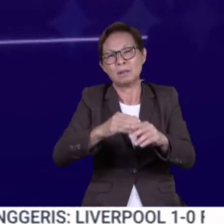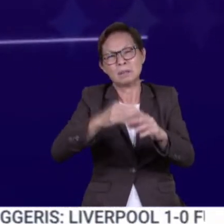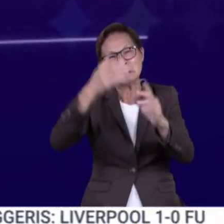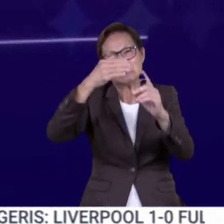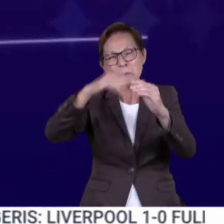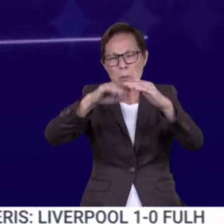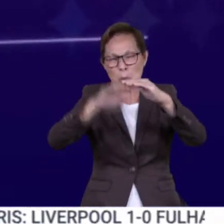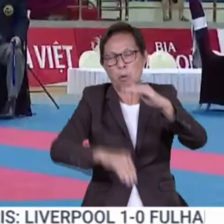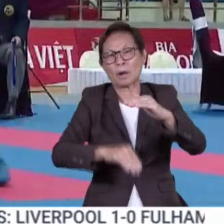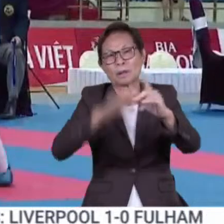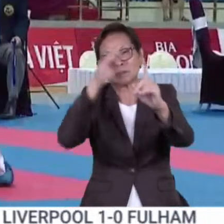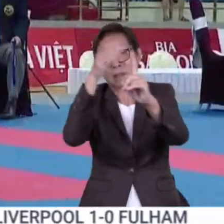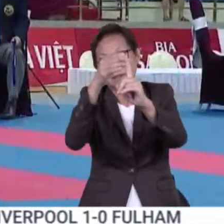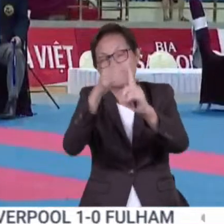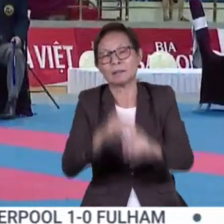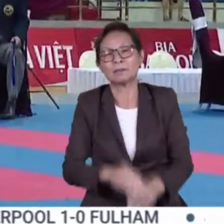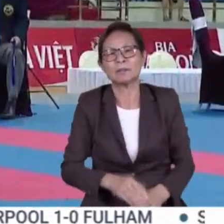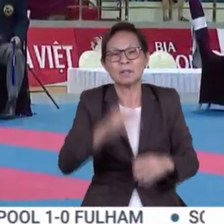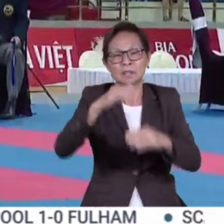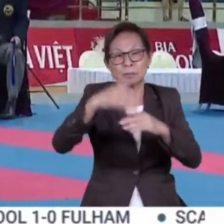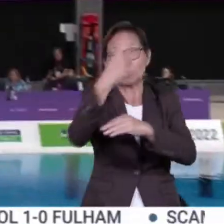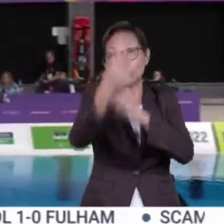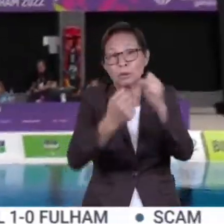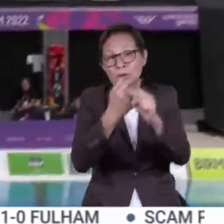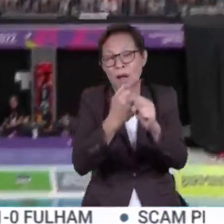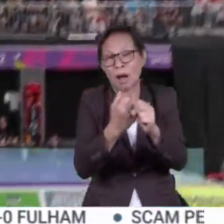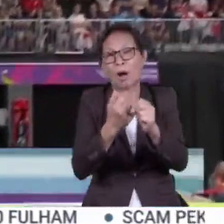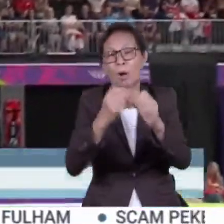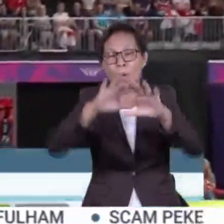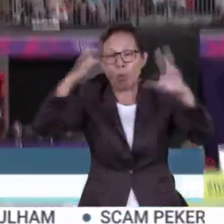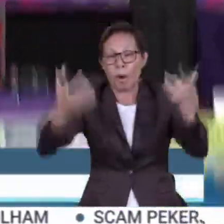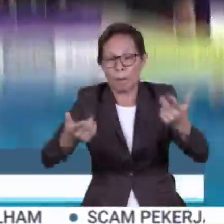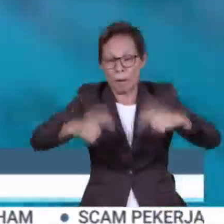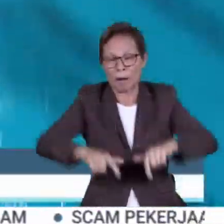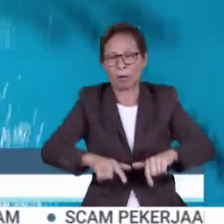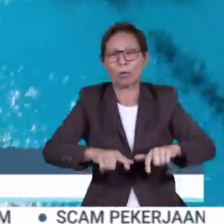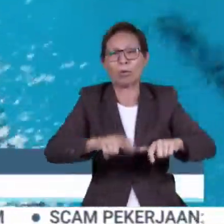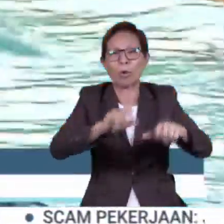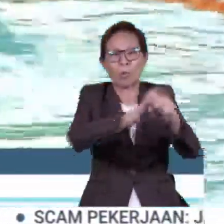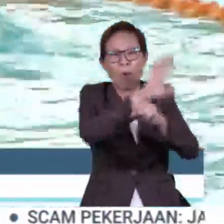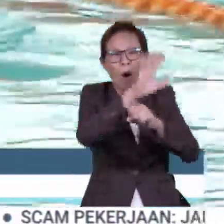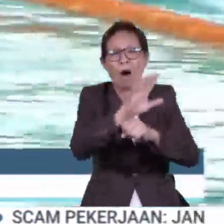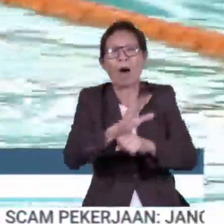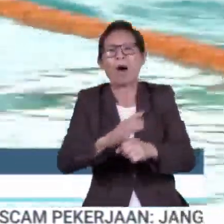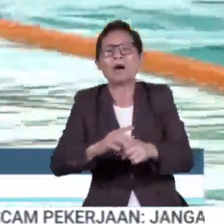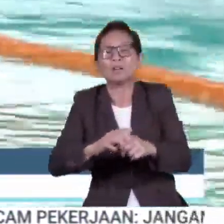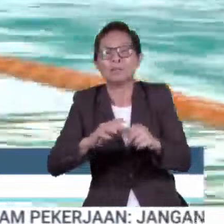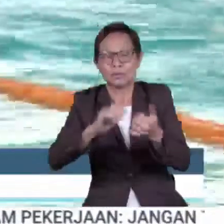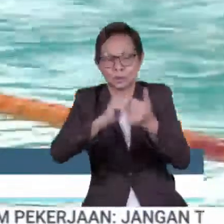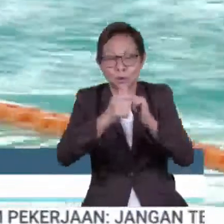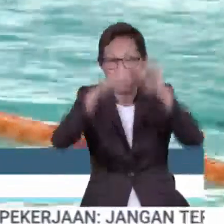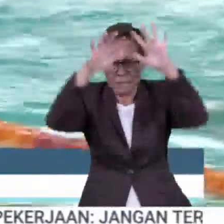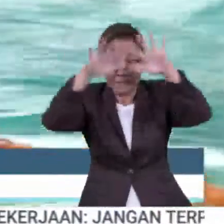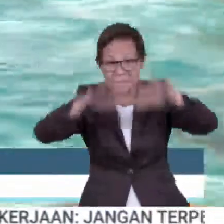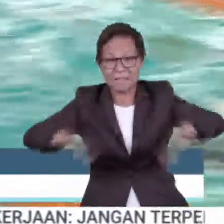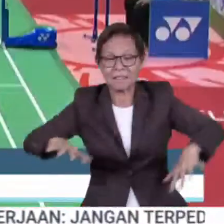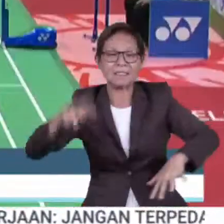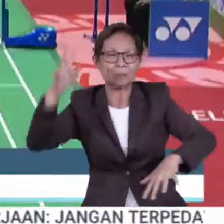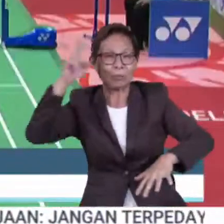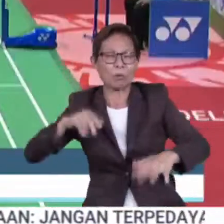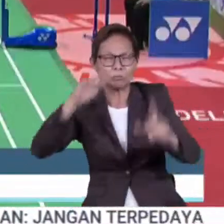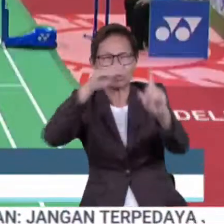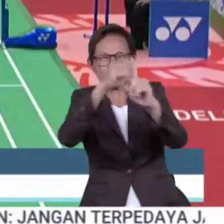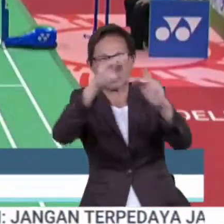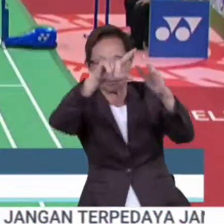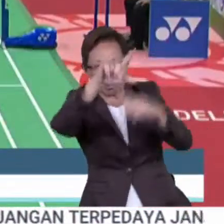emas. Selepas 2 tahun, dunia dilanda COVID-19, edisi ke-31 Sukan C di Vietnam menyaksikan sasaran paling rendah